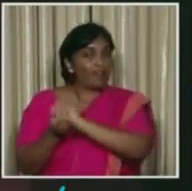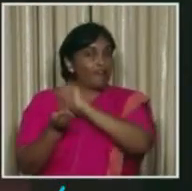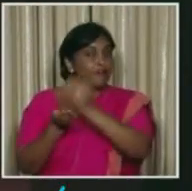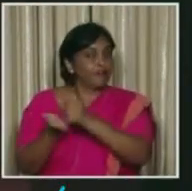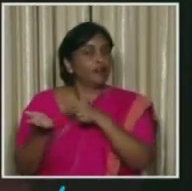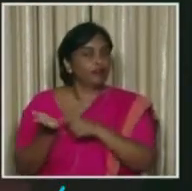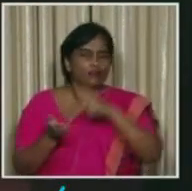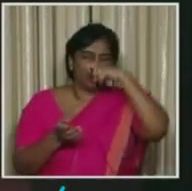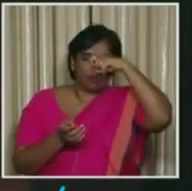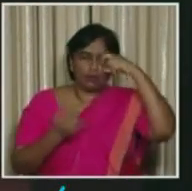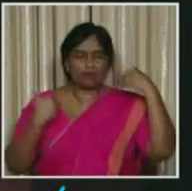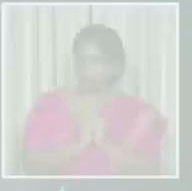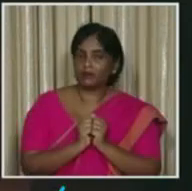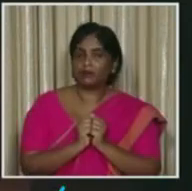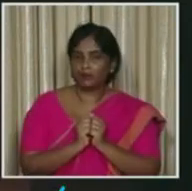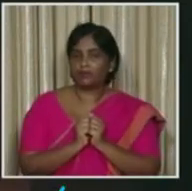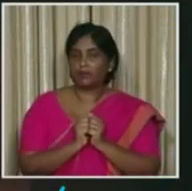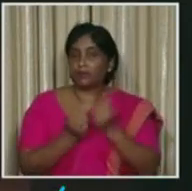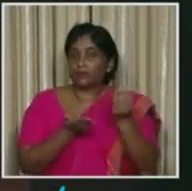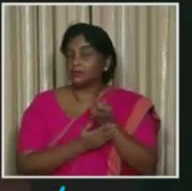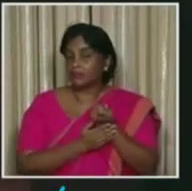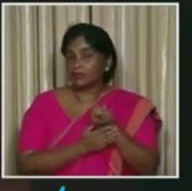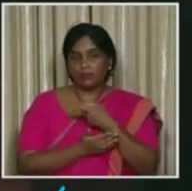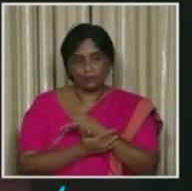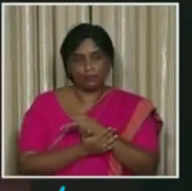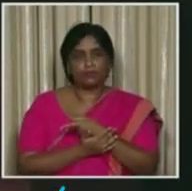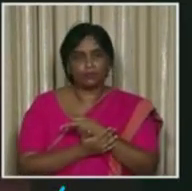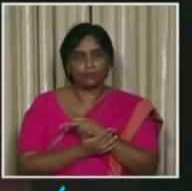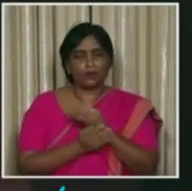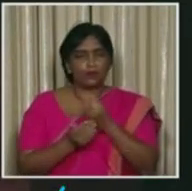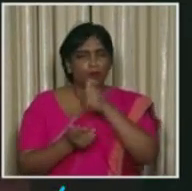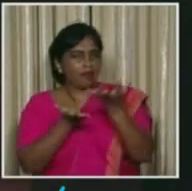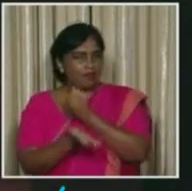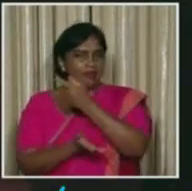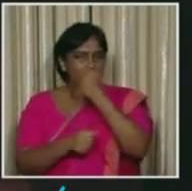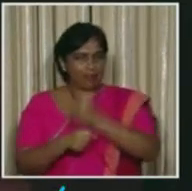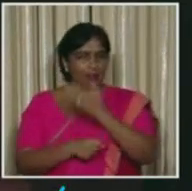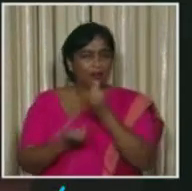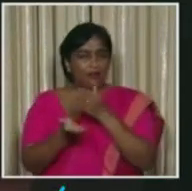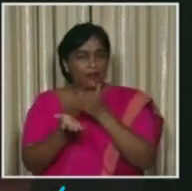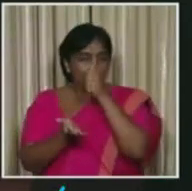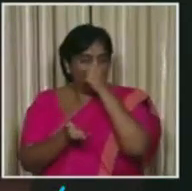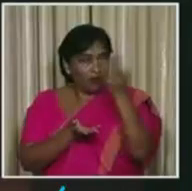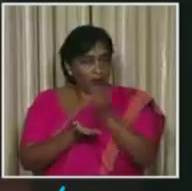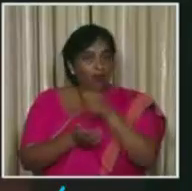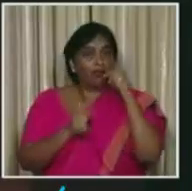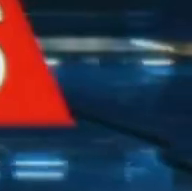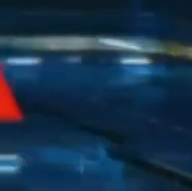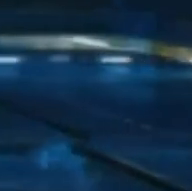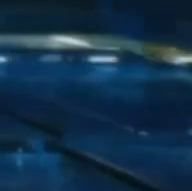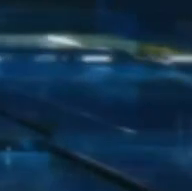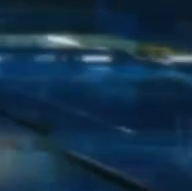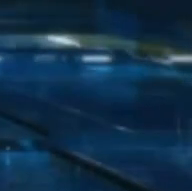වලට දහඩියේ මහන්සියෙන් කැපවීමෙන් ඉතිරි කරපු සල්ලි වලට මේ පික් පොකට් ගහපු වාන්නු මේක. පික් පොකට් ගහලා ඒගොල්ලෝ කියනවා දත්ත